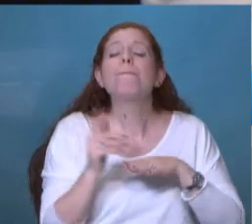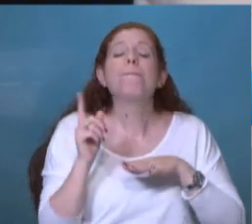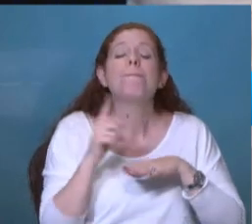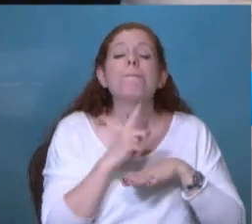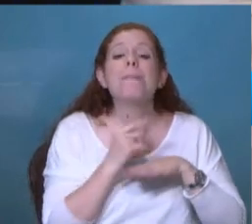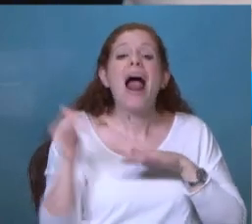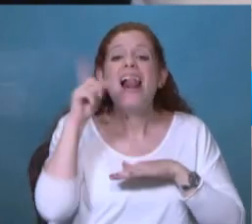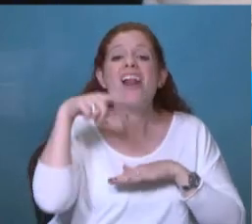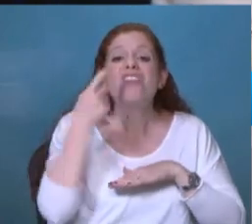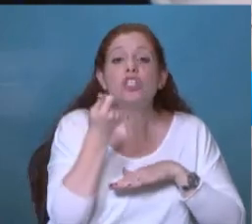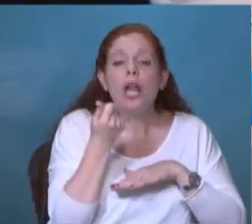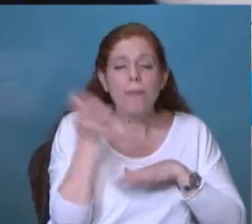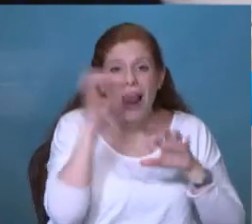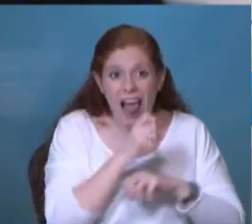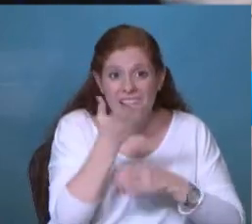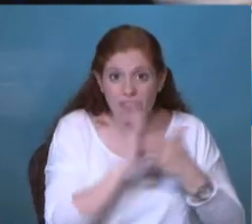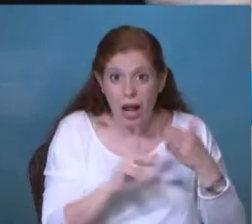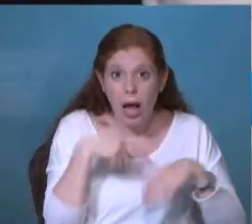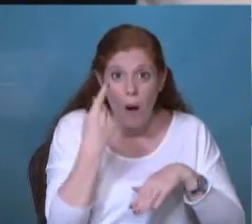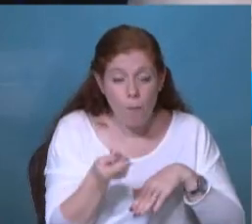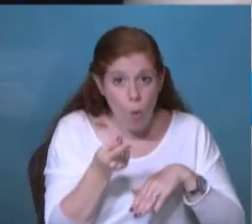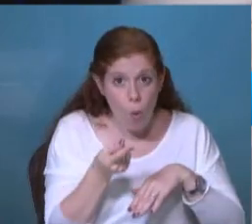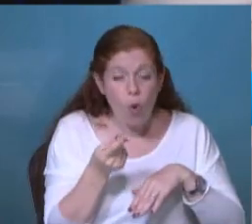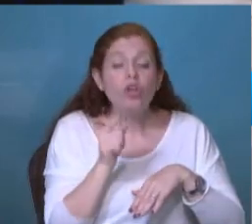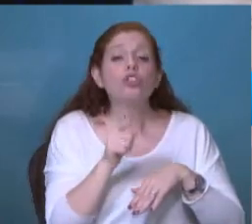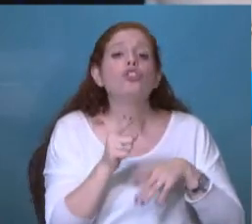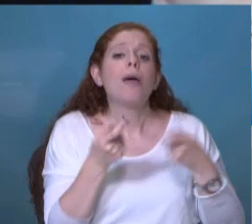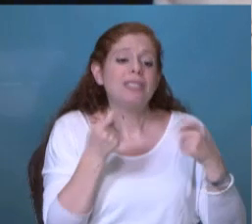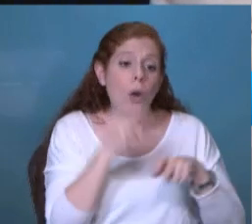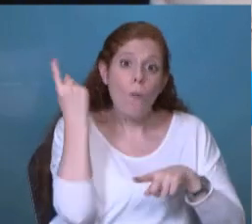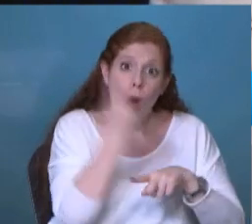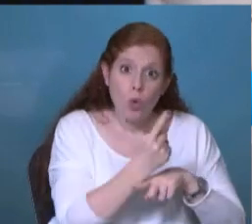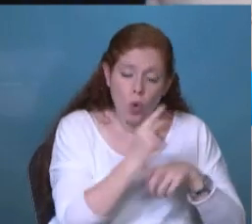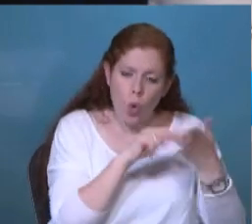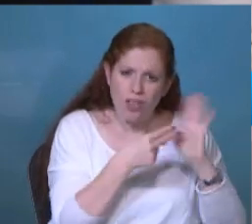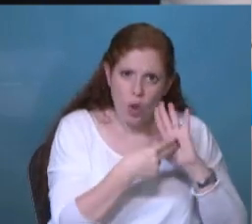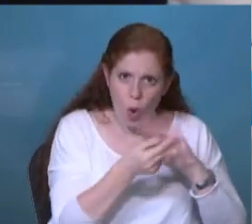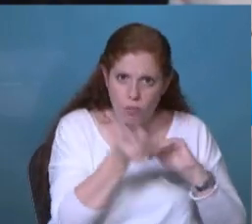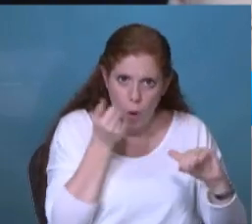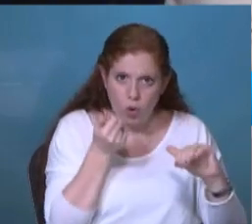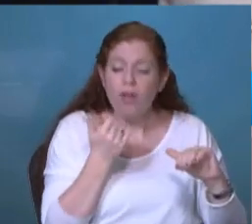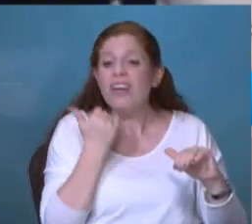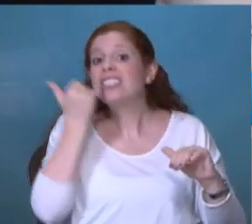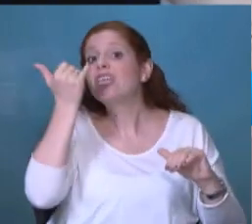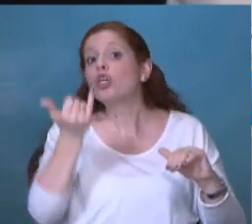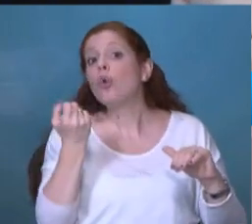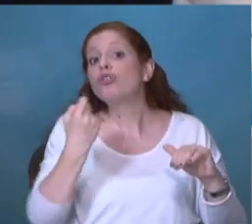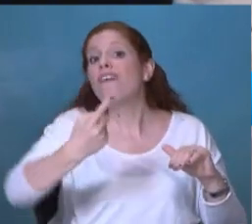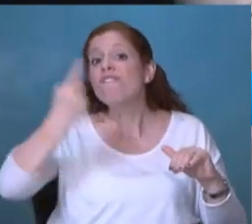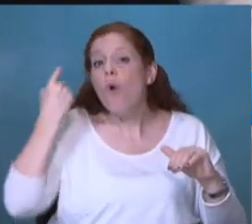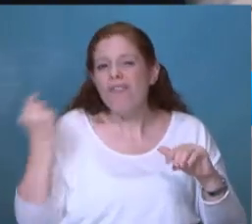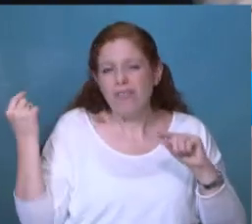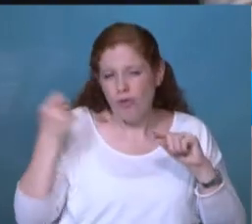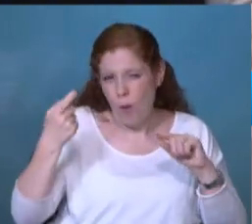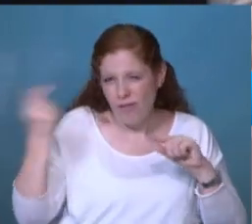ללילה, וחלק עוד ציינו אפילו, אפרופו הקיצה, שהם סגרו מלונות או דירות Airbnb, והתקשרו אליהם שבועות לפני ההגעה שלהם